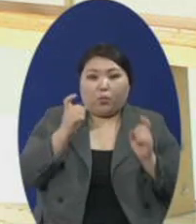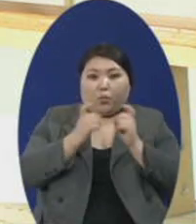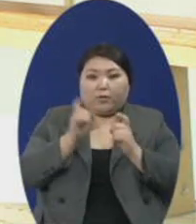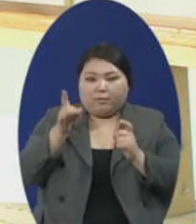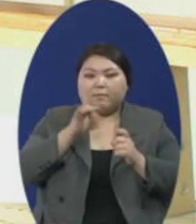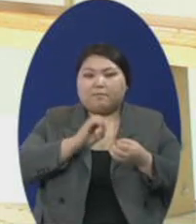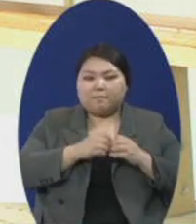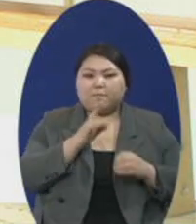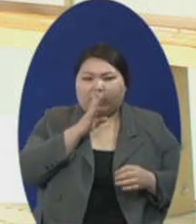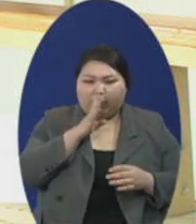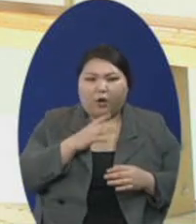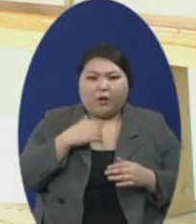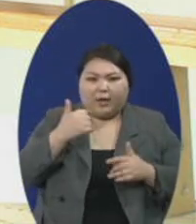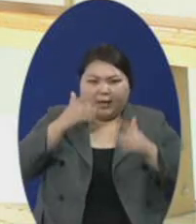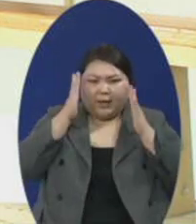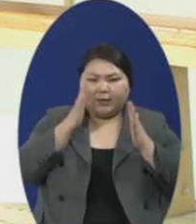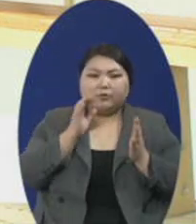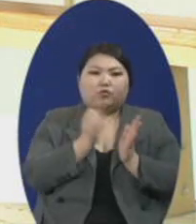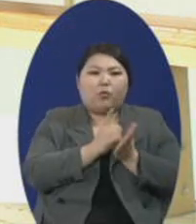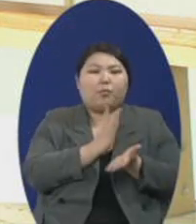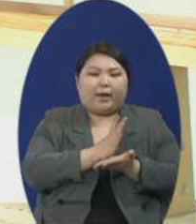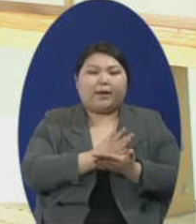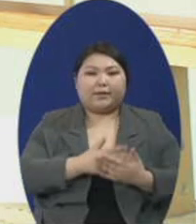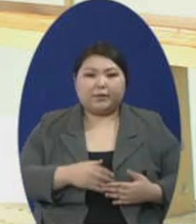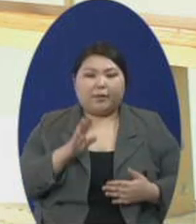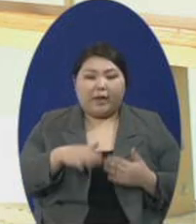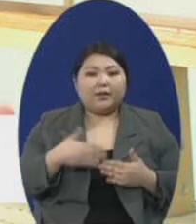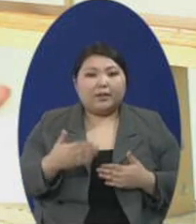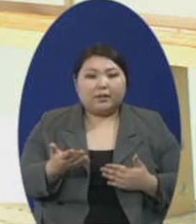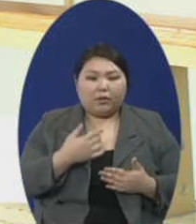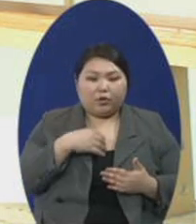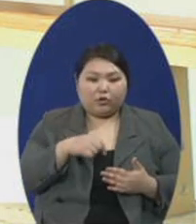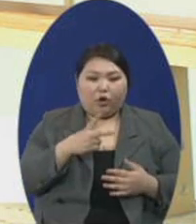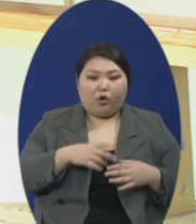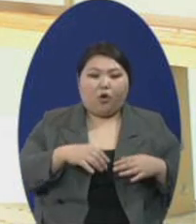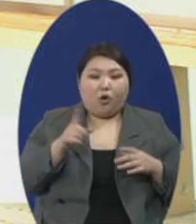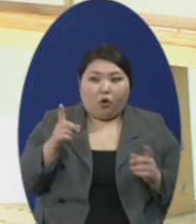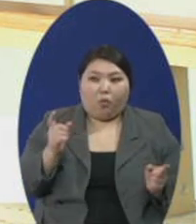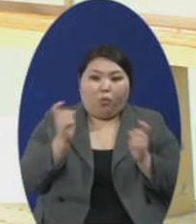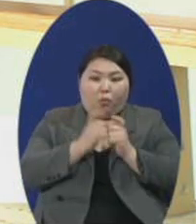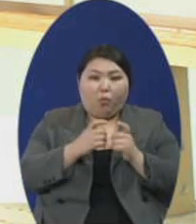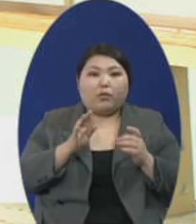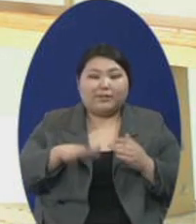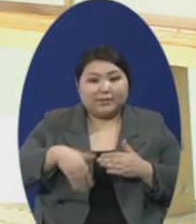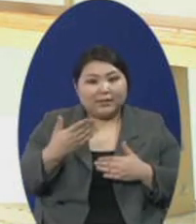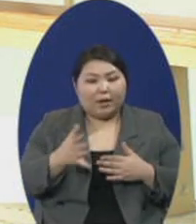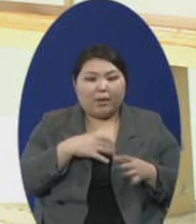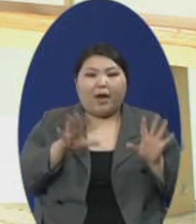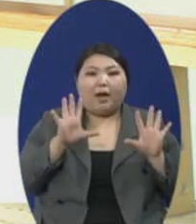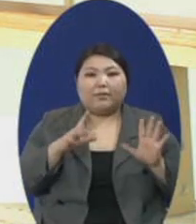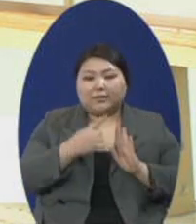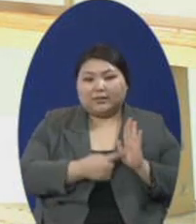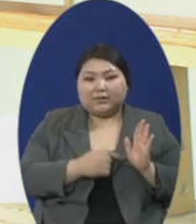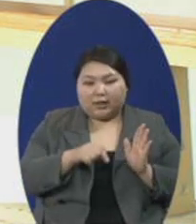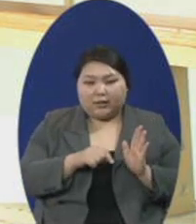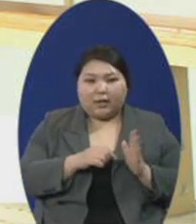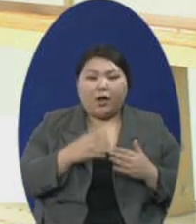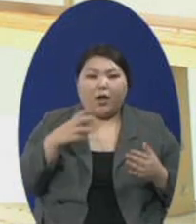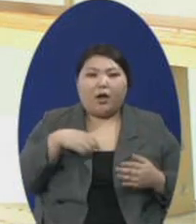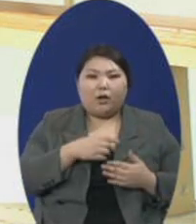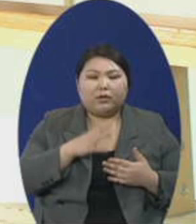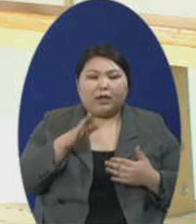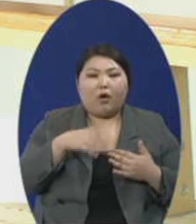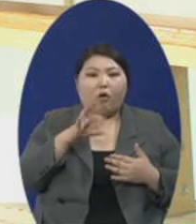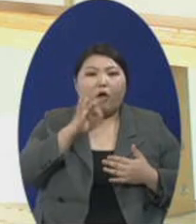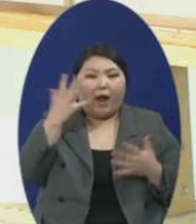уулзалтанд маш өндөр ачааш өндөр ачааж байгаа. Тэгээд ч энэ хоёр уулзалтын дараа бид нар 10 сард майнинг вик харах хэмжээг